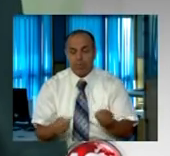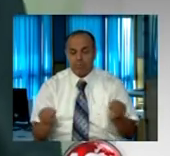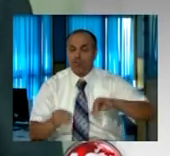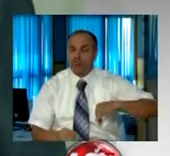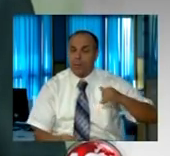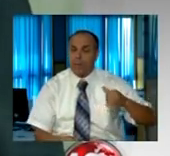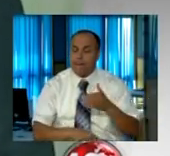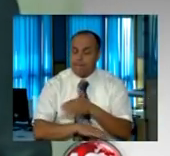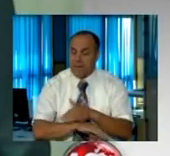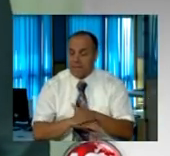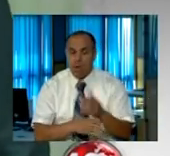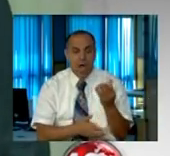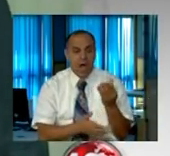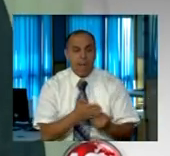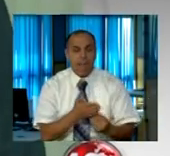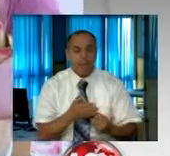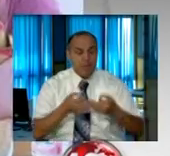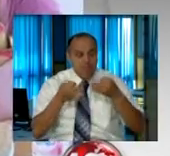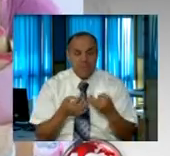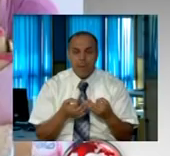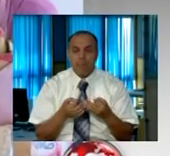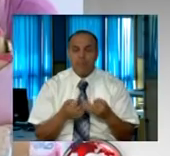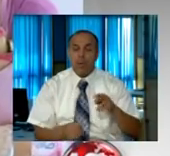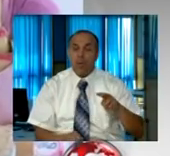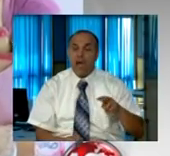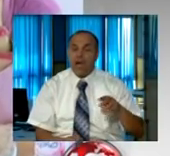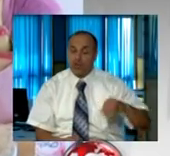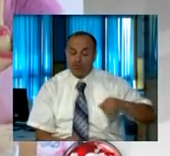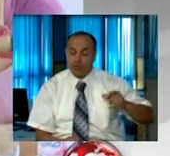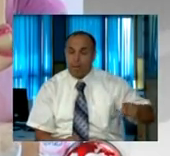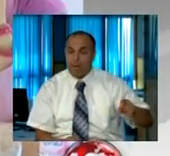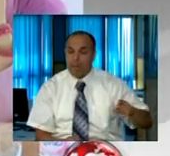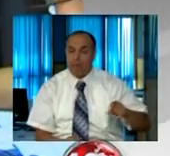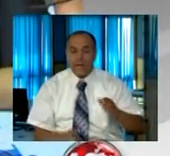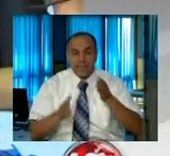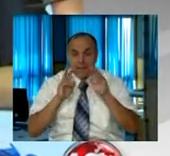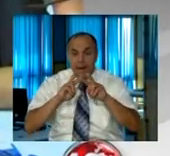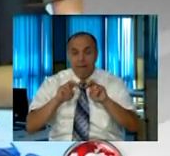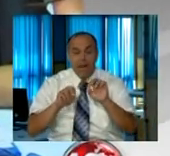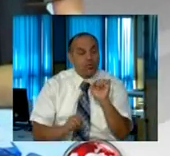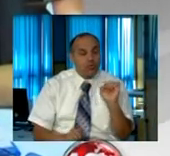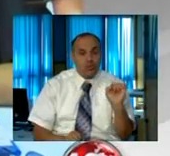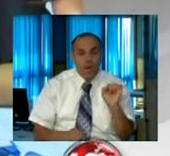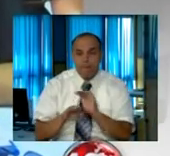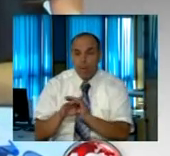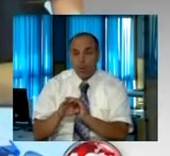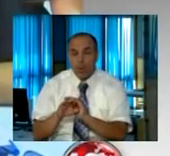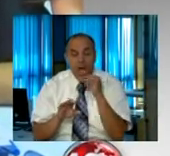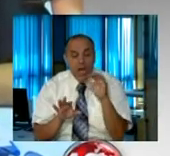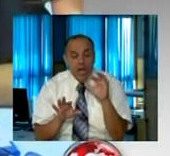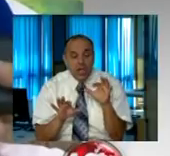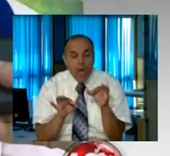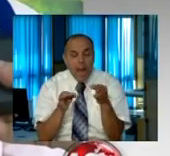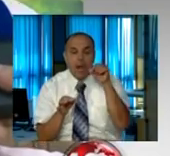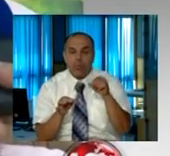الشباب كالبطالة هو غياب تشخيص موحد لواقع الشباب والذي يرتكز على بحث اجتماعي موضوعي لإيجاد